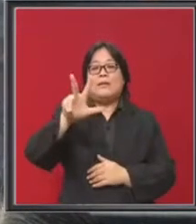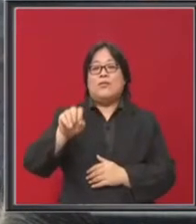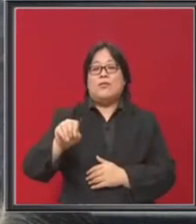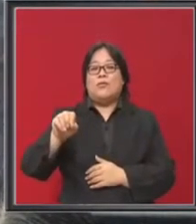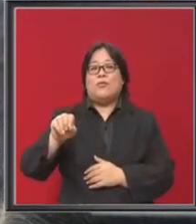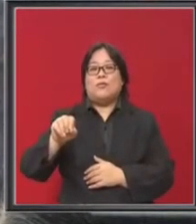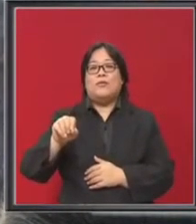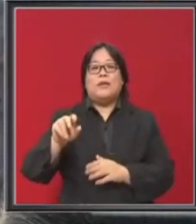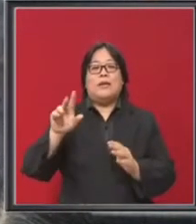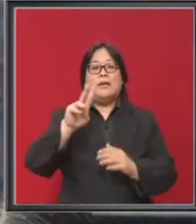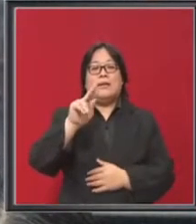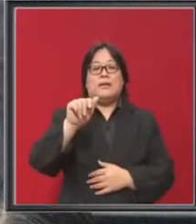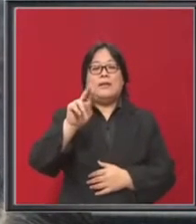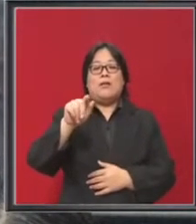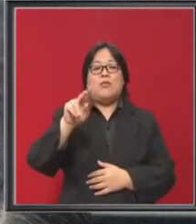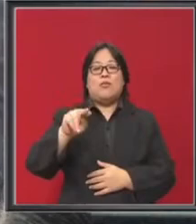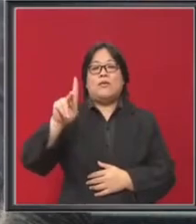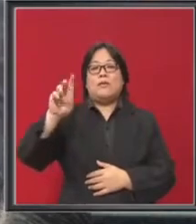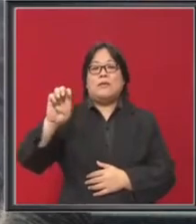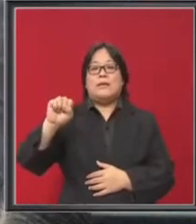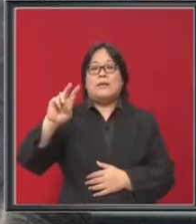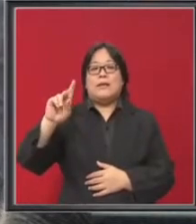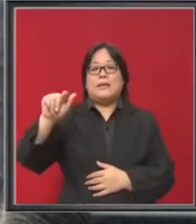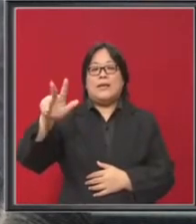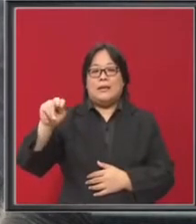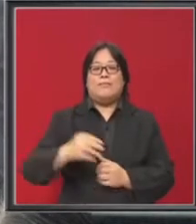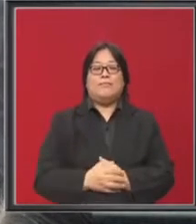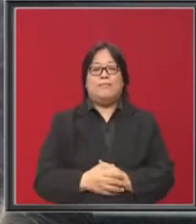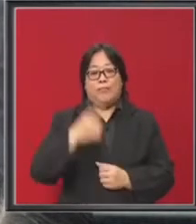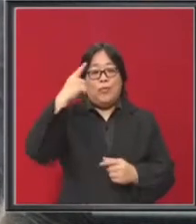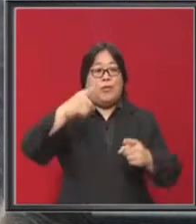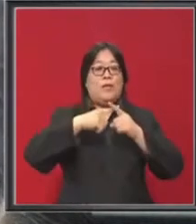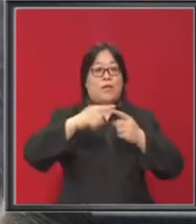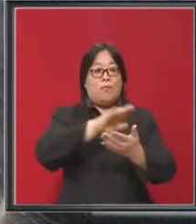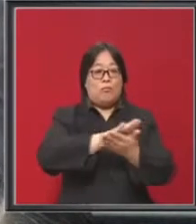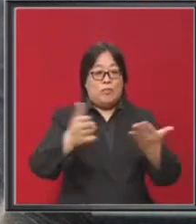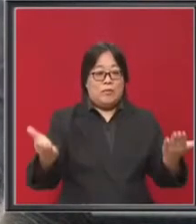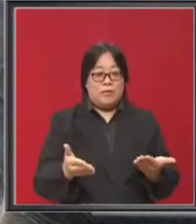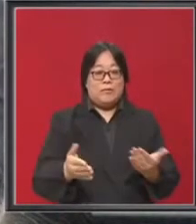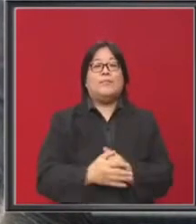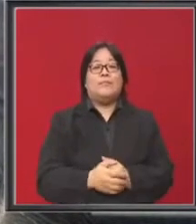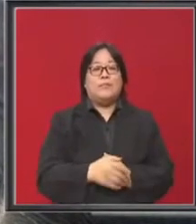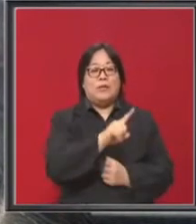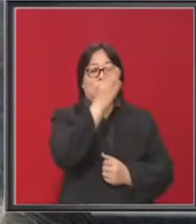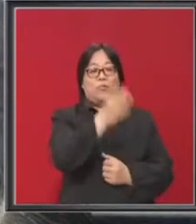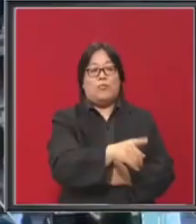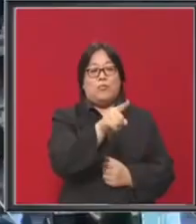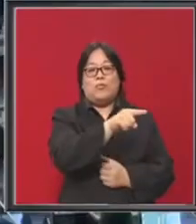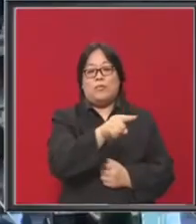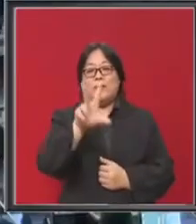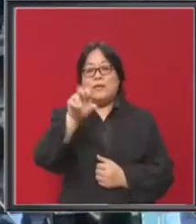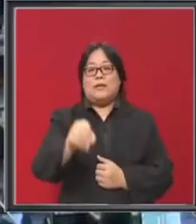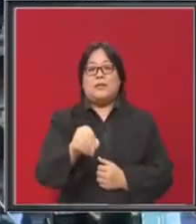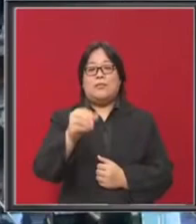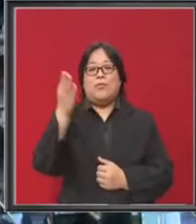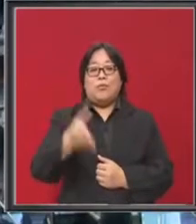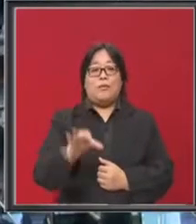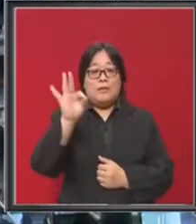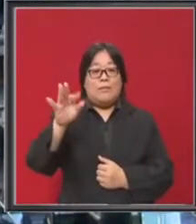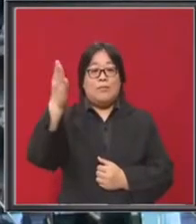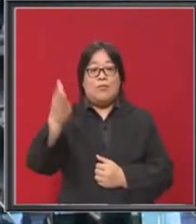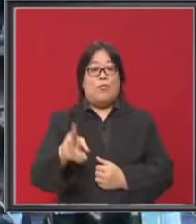kosong kanun keseksaan untuk malam anda model bagi tempo 1 Jan 22 puluh hingga 10 Sep